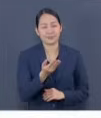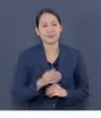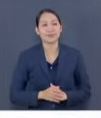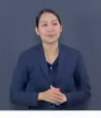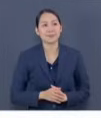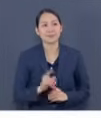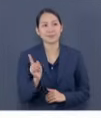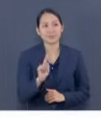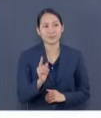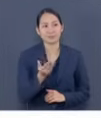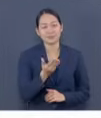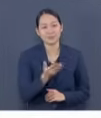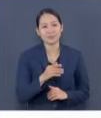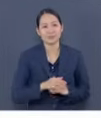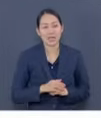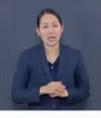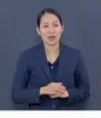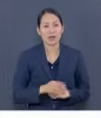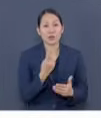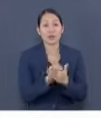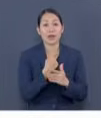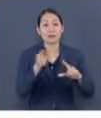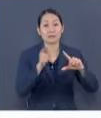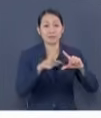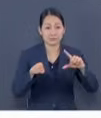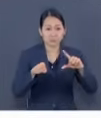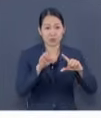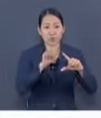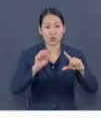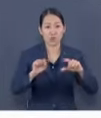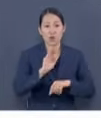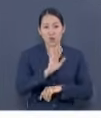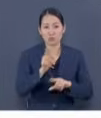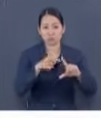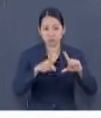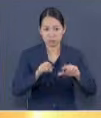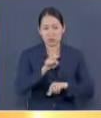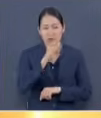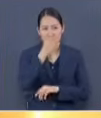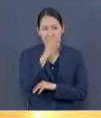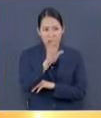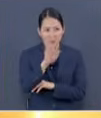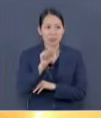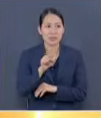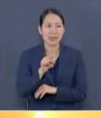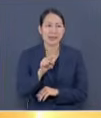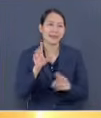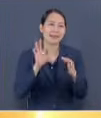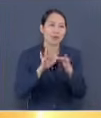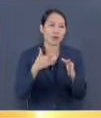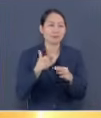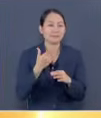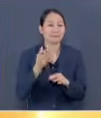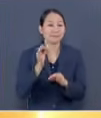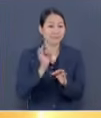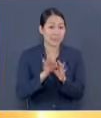วอลเล็ตมันถึงทางตันหรือเปล่าเพราะถ้าคุณจะไปกู้ยกตัวอย่างคือธนาคารออมสินมาตรา7พรบ.ออมสินเขาไม่อนุญาตให้ธนาคารออมสินปล่